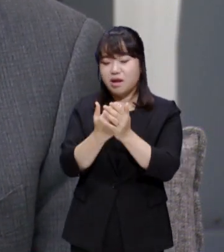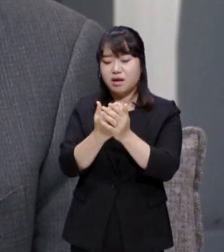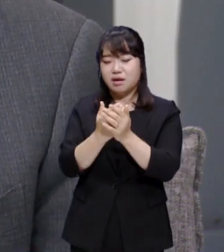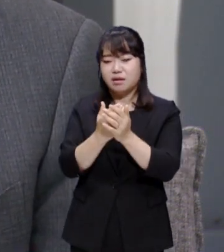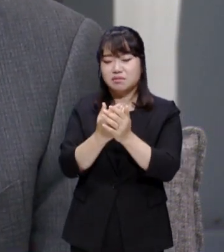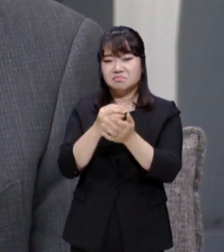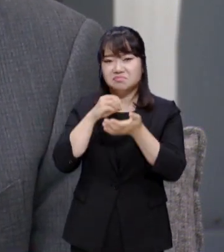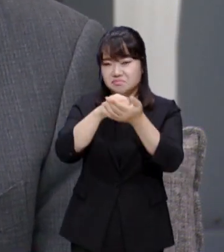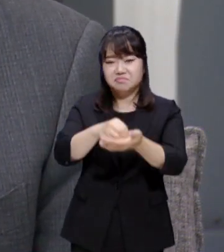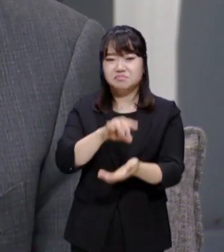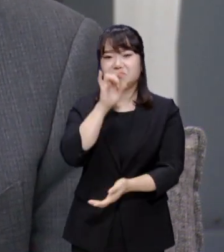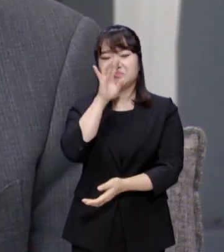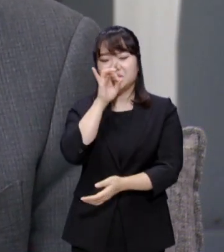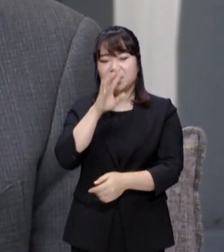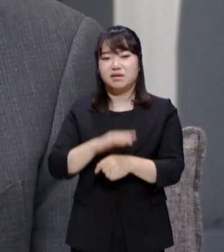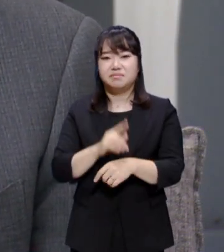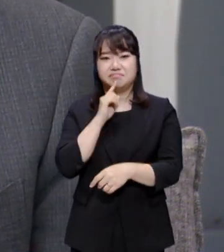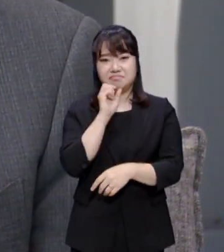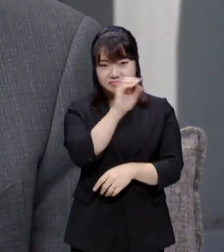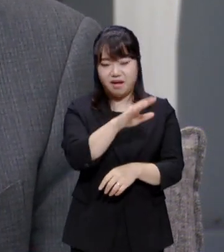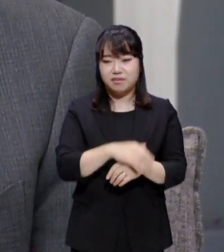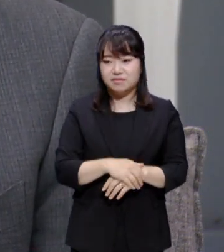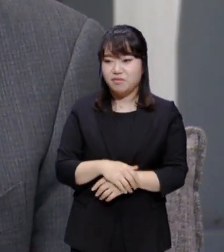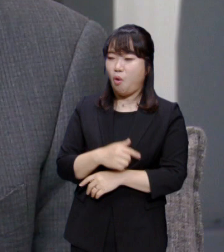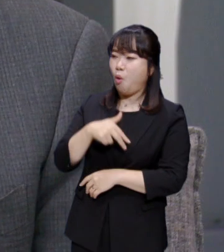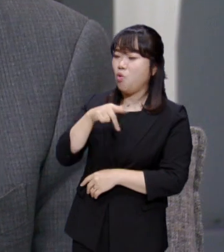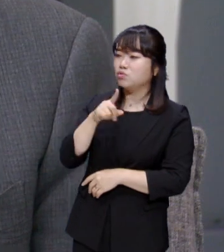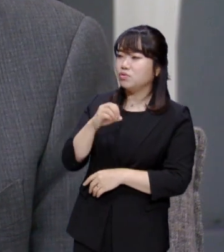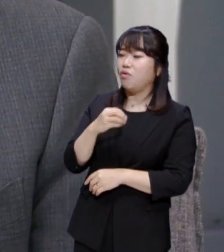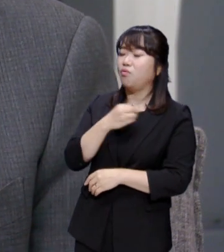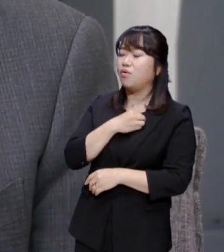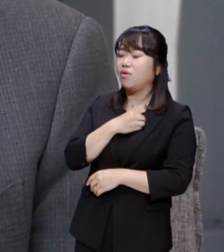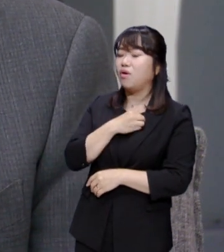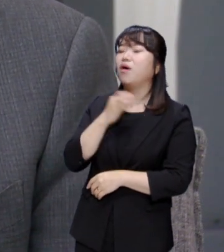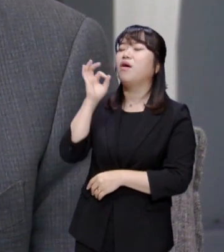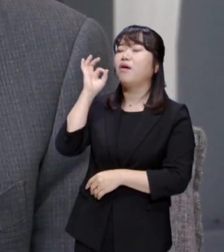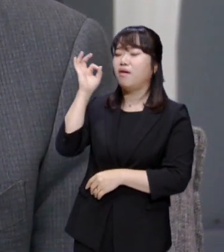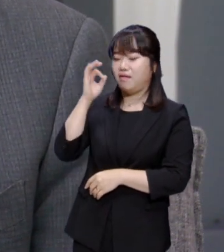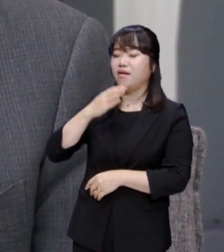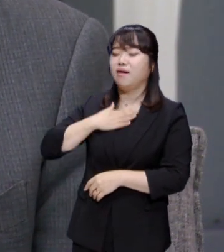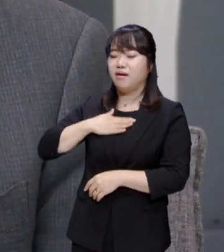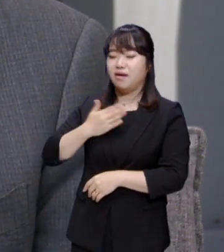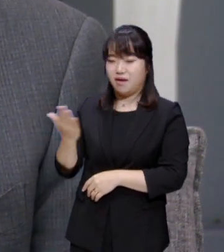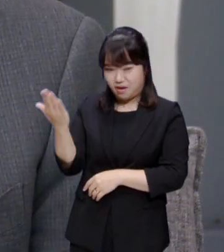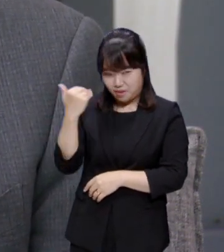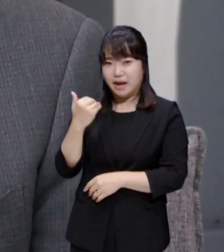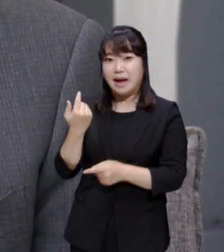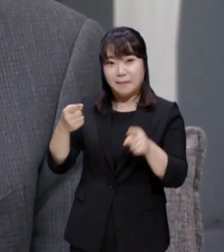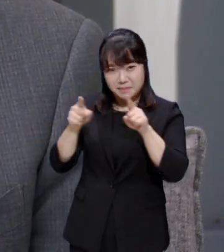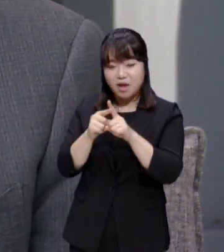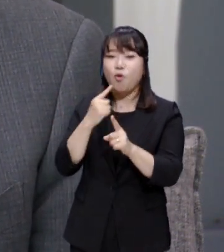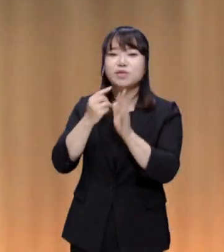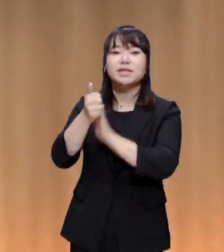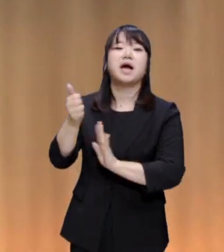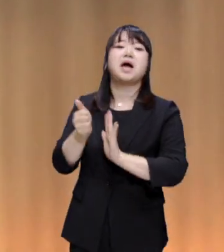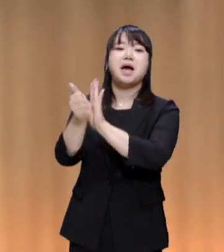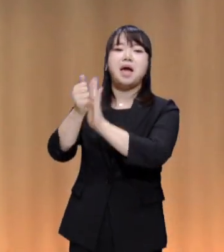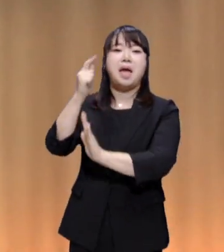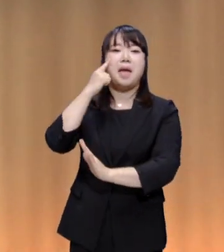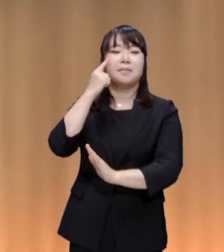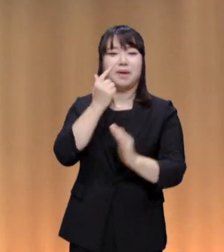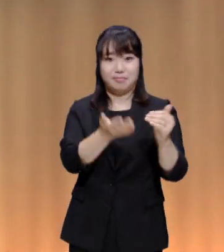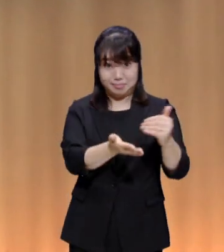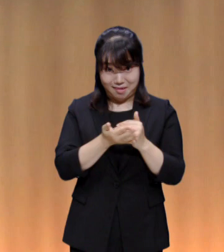했더니 정동원 의원께서 꼭 그럼 도와서 당대표가 되게끔 한번 해보라 그러시더라고요.